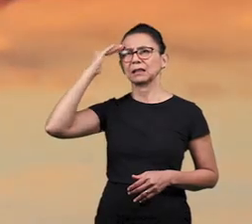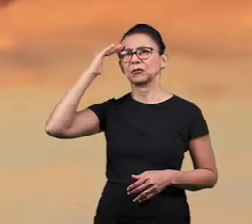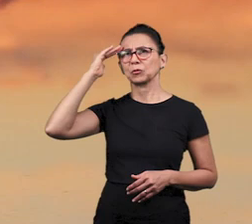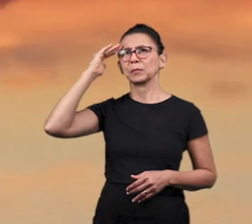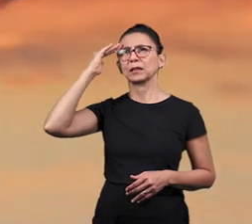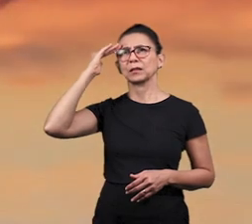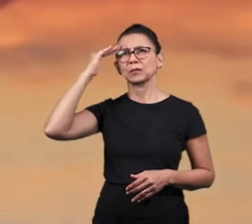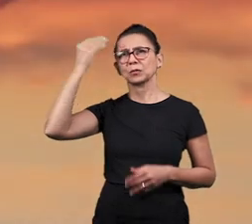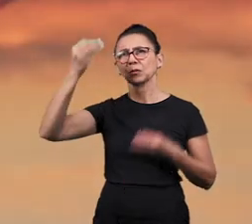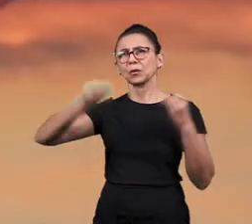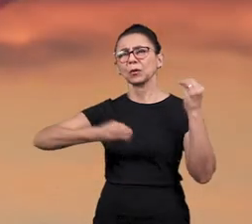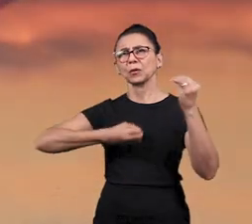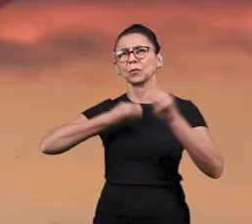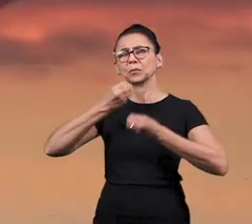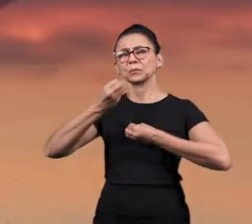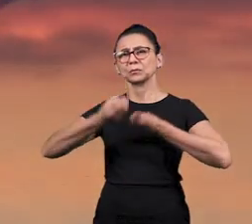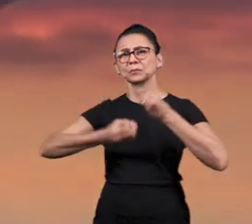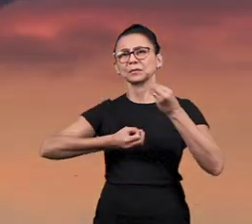всякое знание.